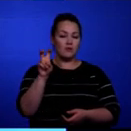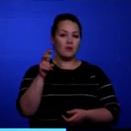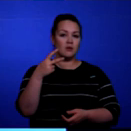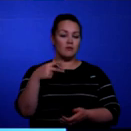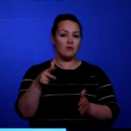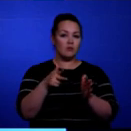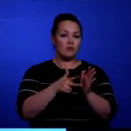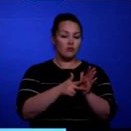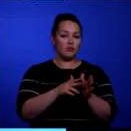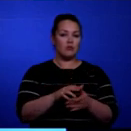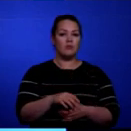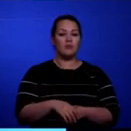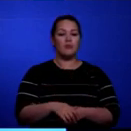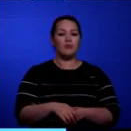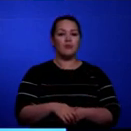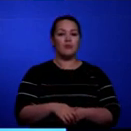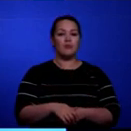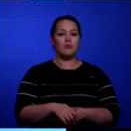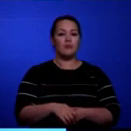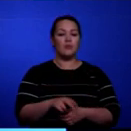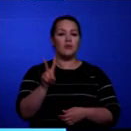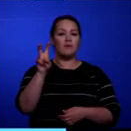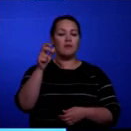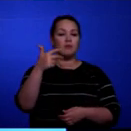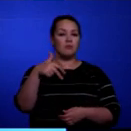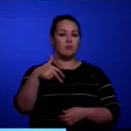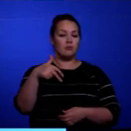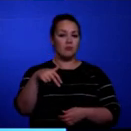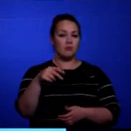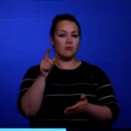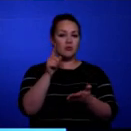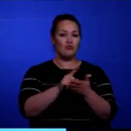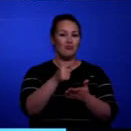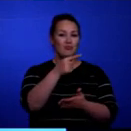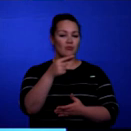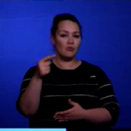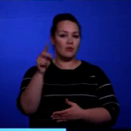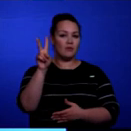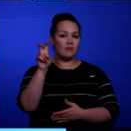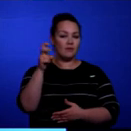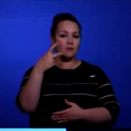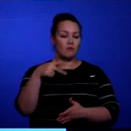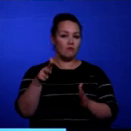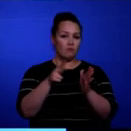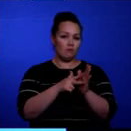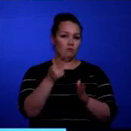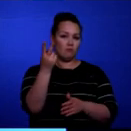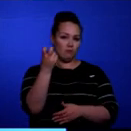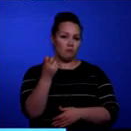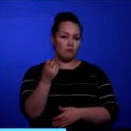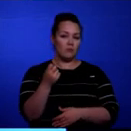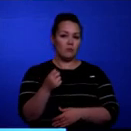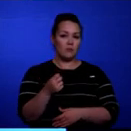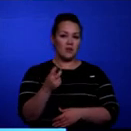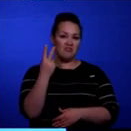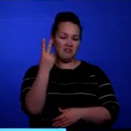для этого мы из 230 должны вычесть 228 до всего два